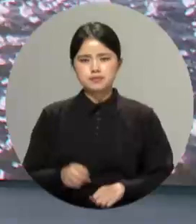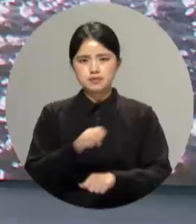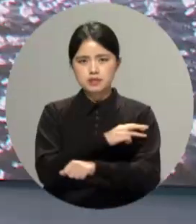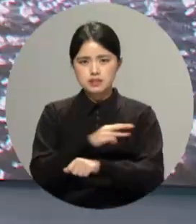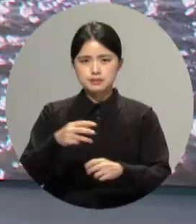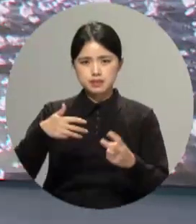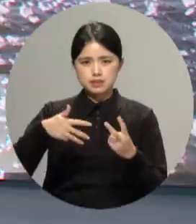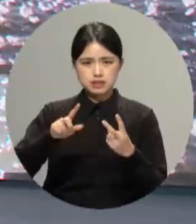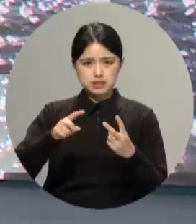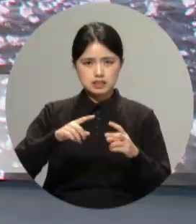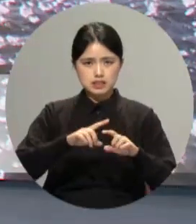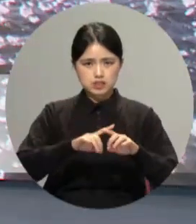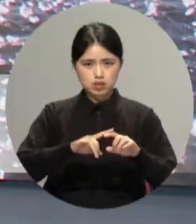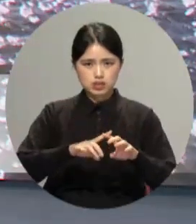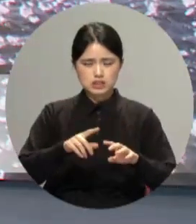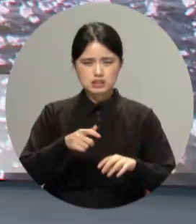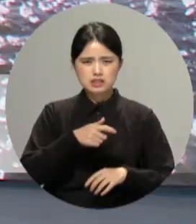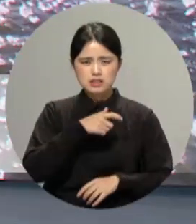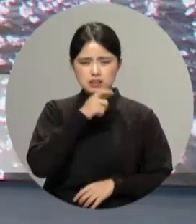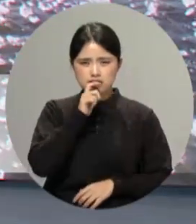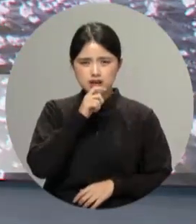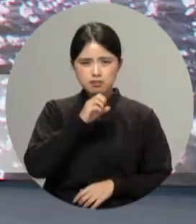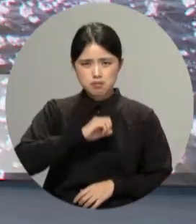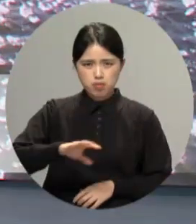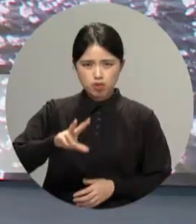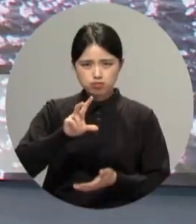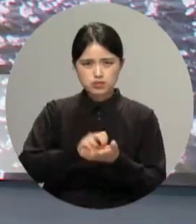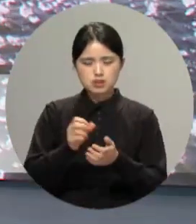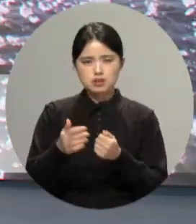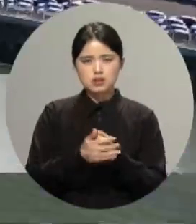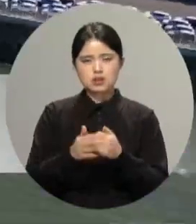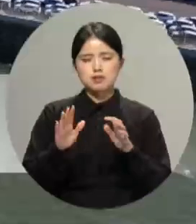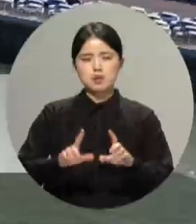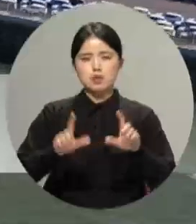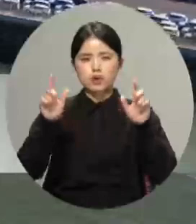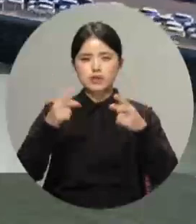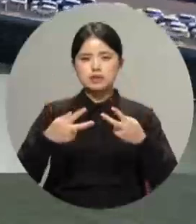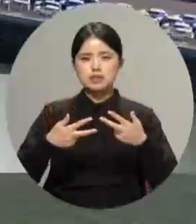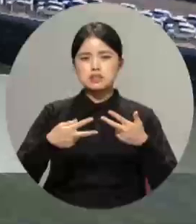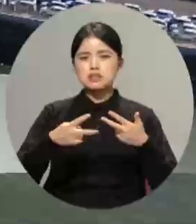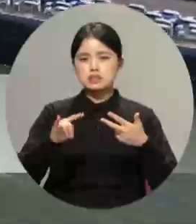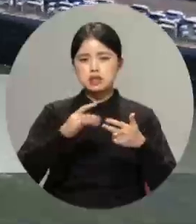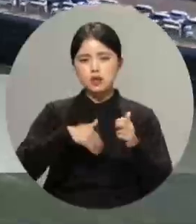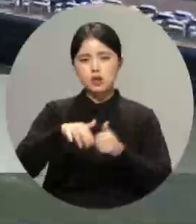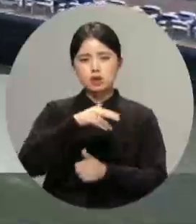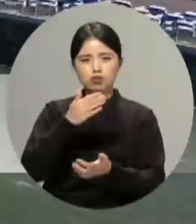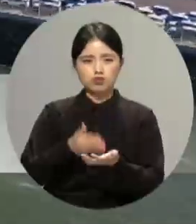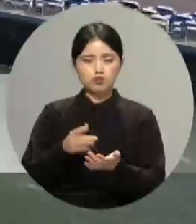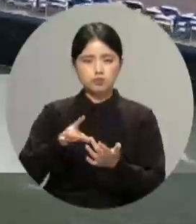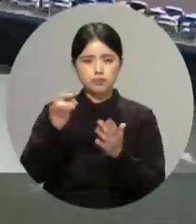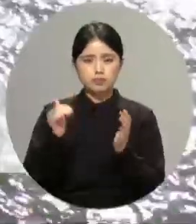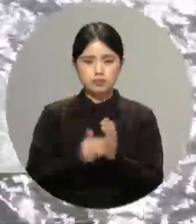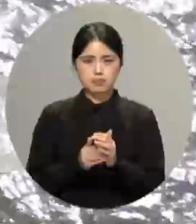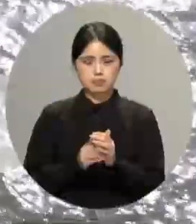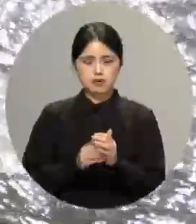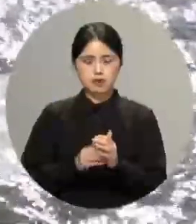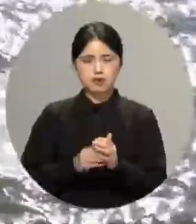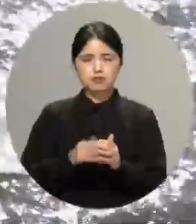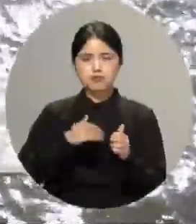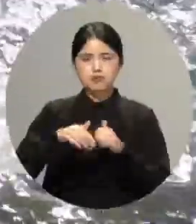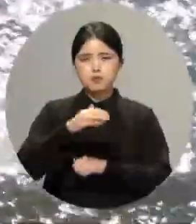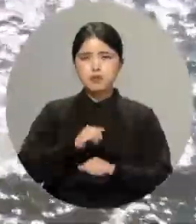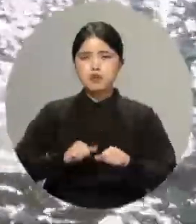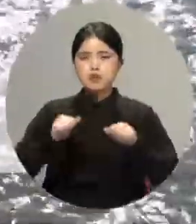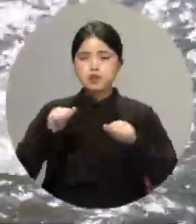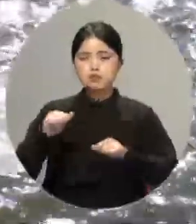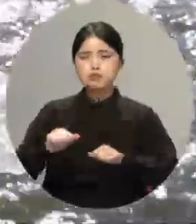새만금 2차 전지 폐수 문제 등이 올해 전북 7대 환경 뉴스로 꼽혔습니다. 전북 환경운동연합은 올